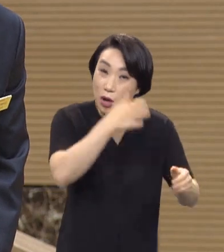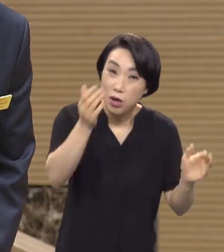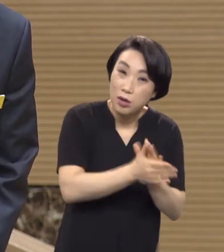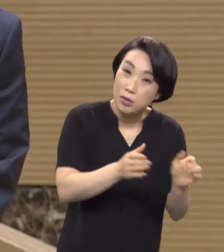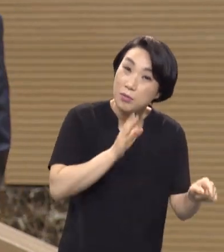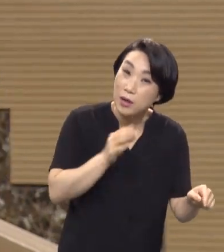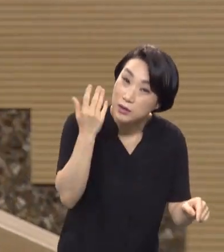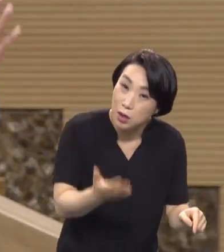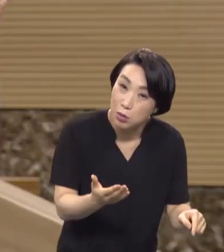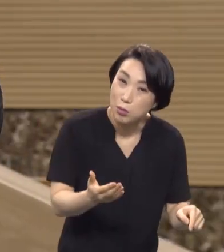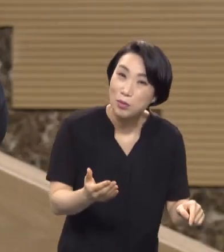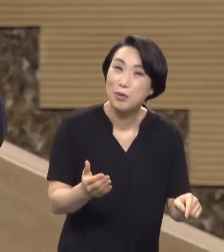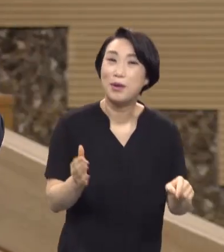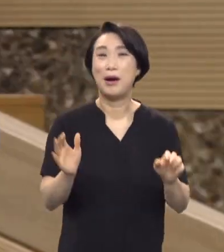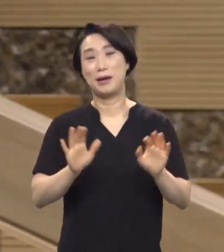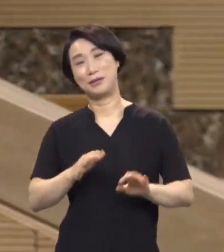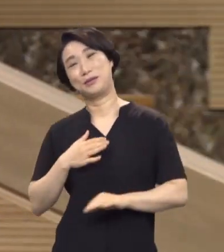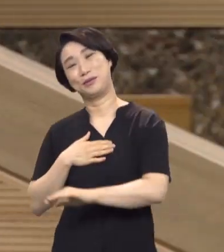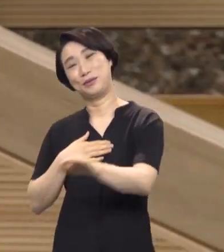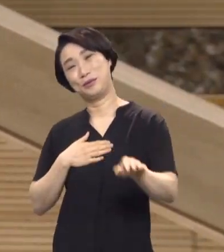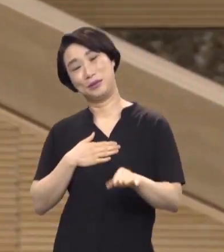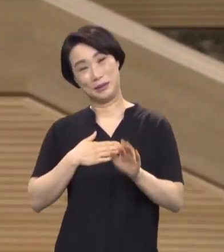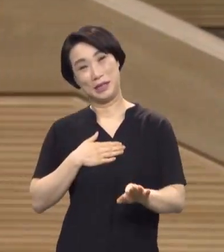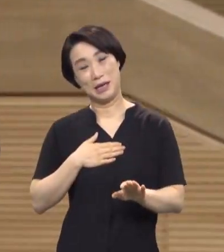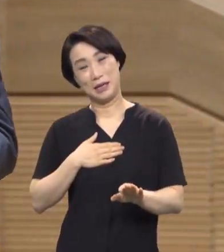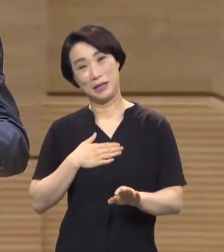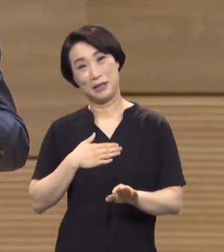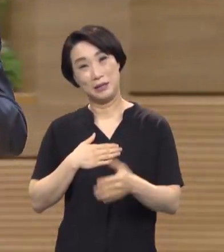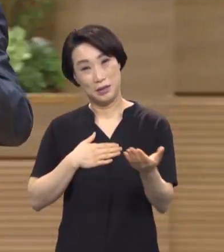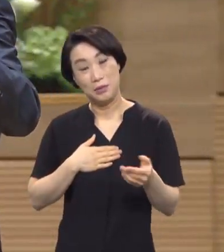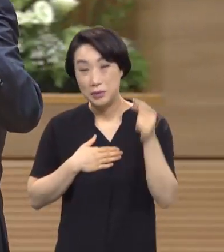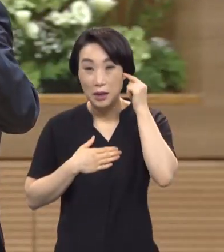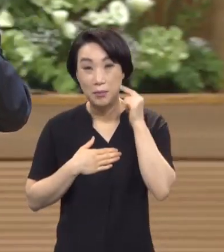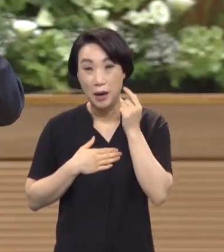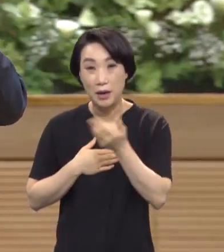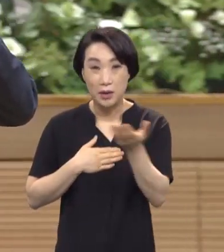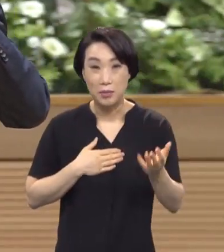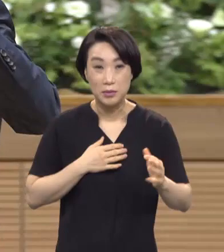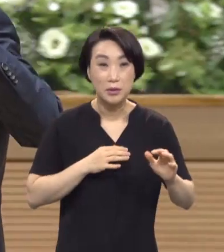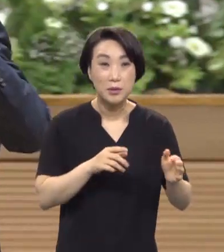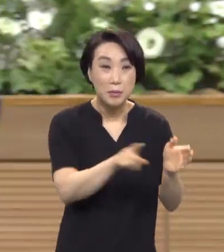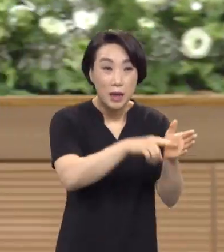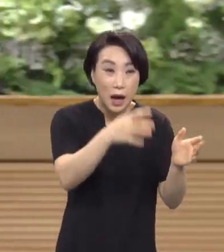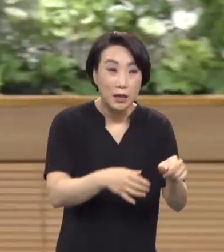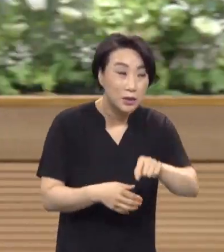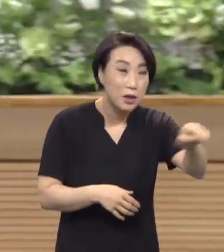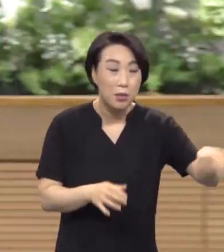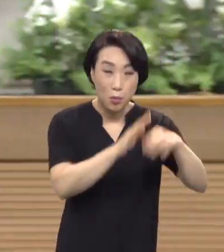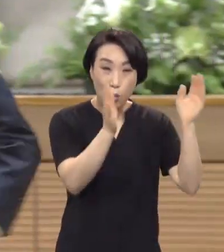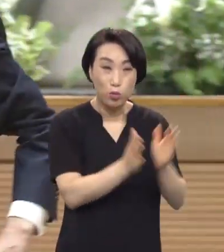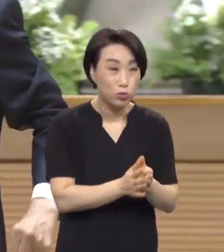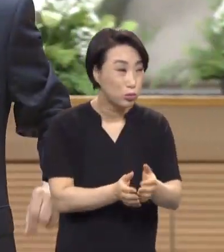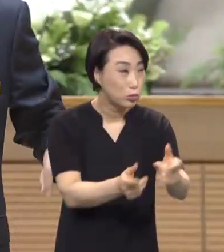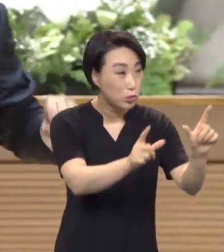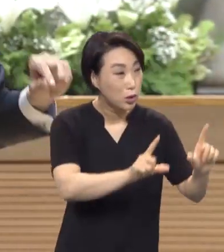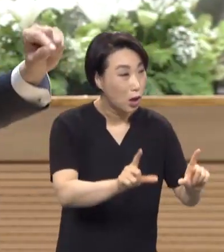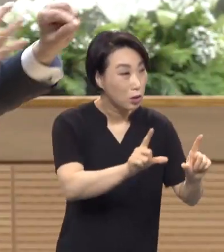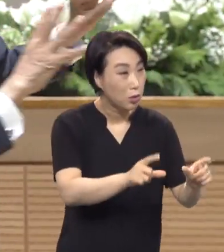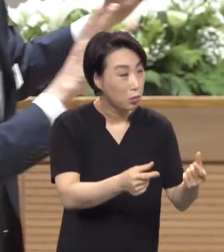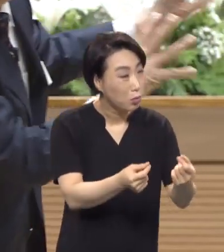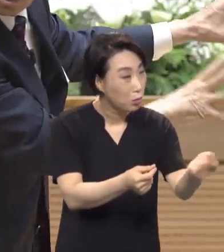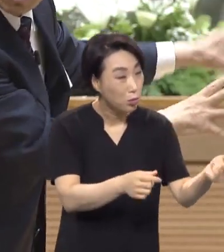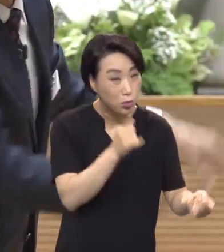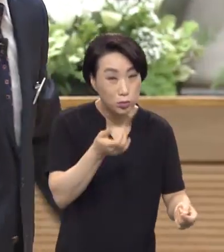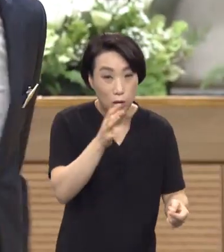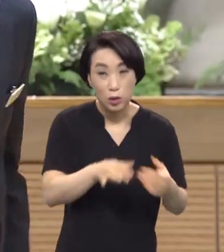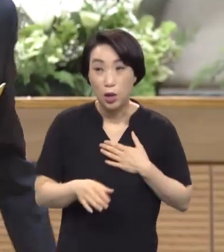됩니까? 우리는 보세요. 그렇기 때문에 세상은 전부 이렇게 사는데 너희는 왜